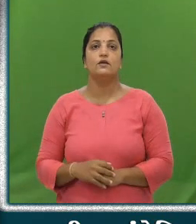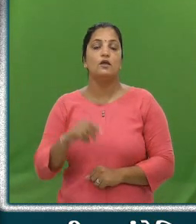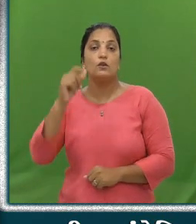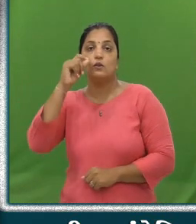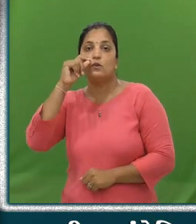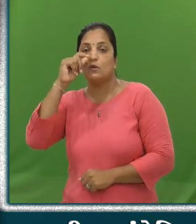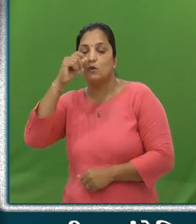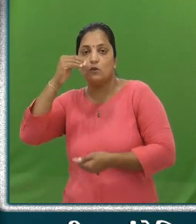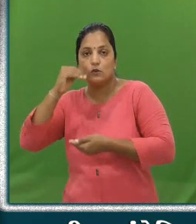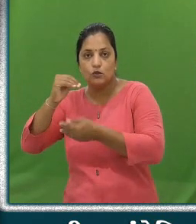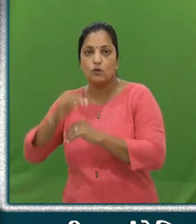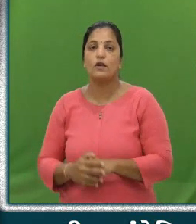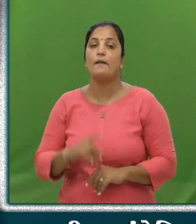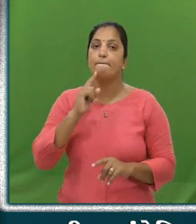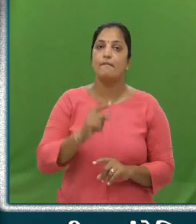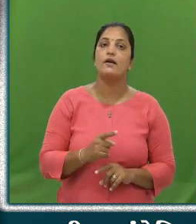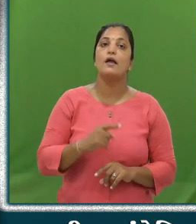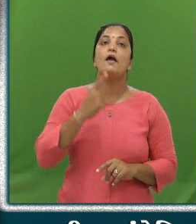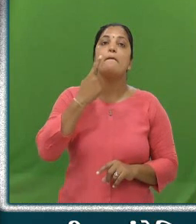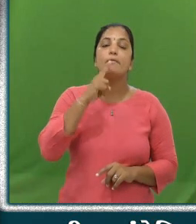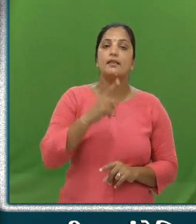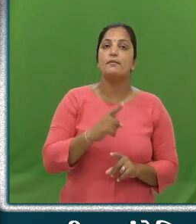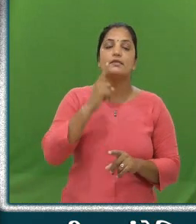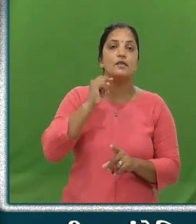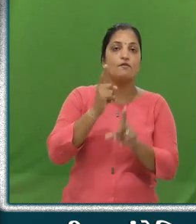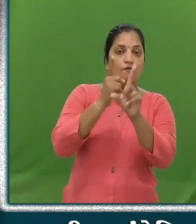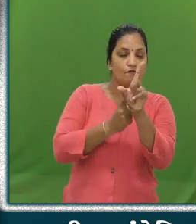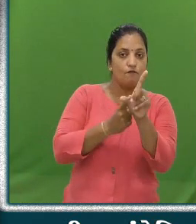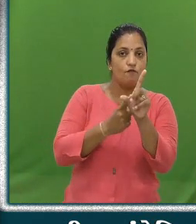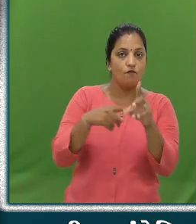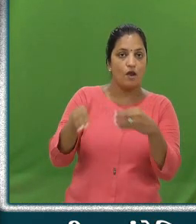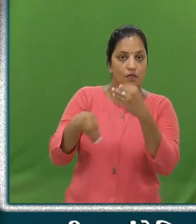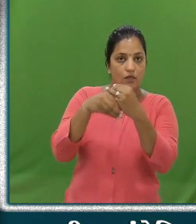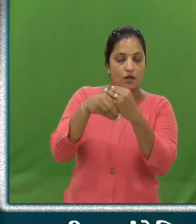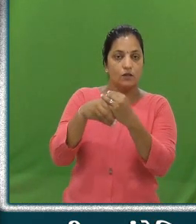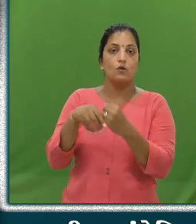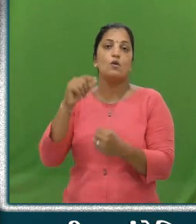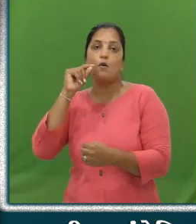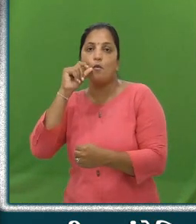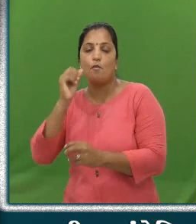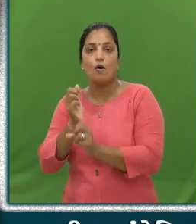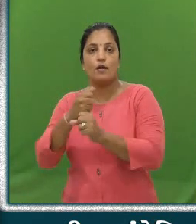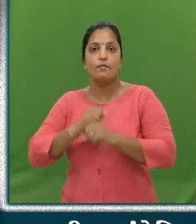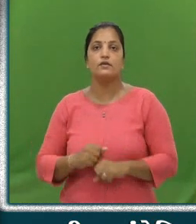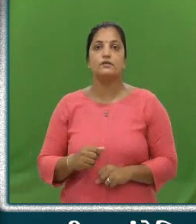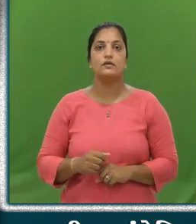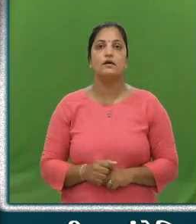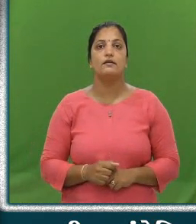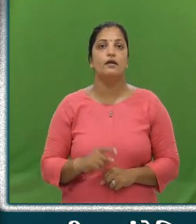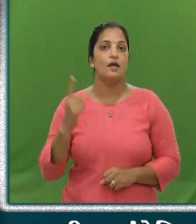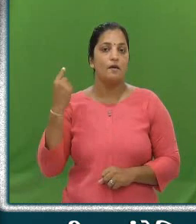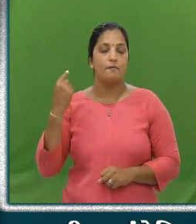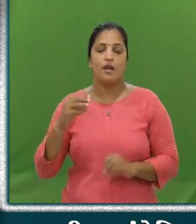છોકરી બનશે અને જો પિતા પાસેથી આ જે વાય રંગસૂત્ર પ્રાપ્ત થશે તો શું થાય છે છોકરા બનશે આપણે ત્યાં